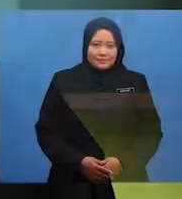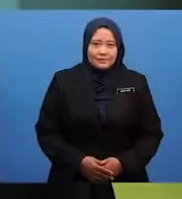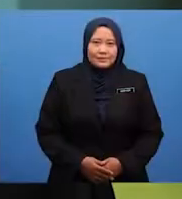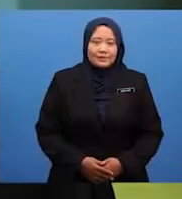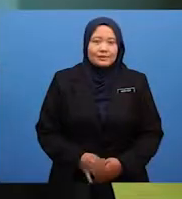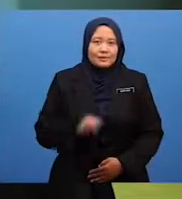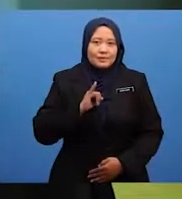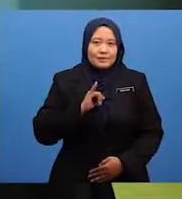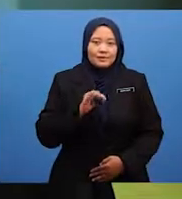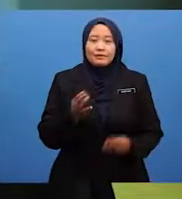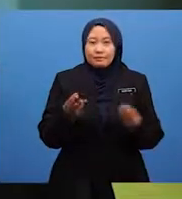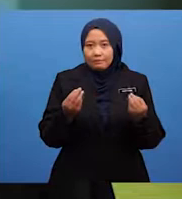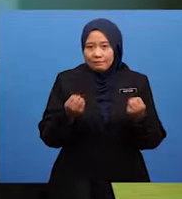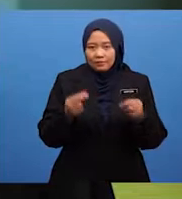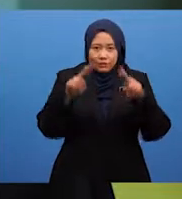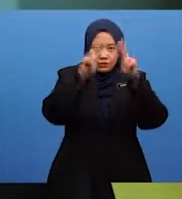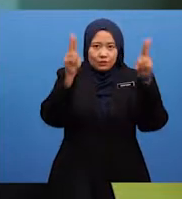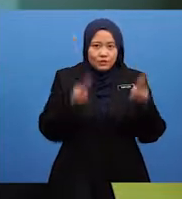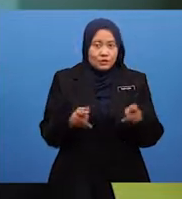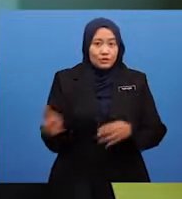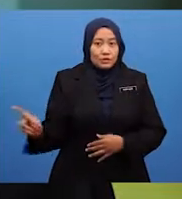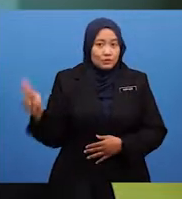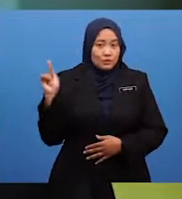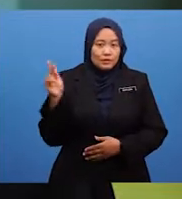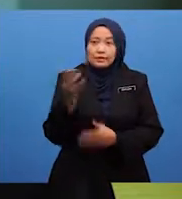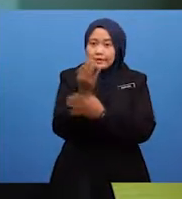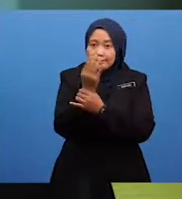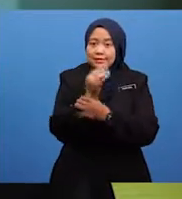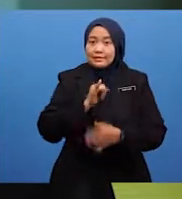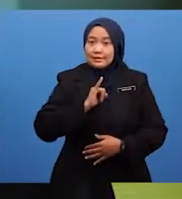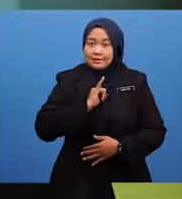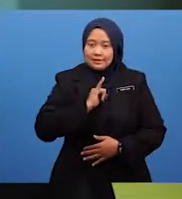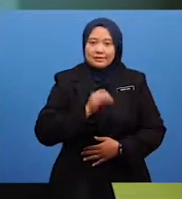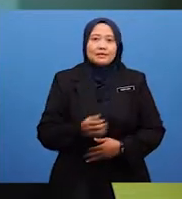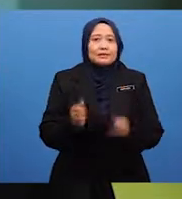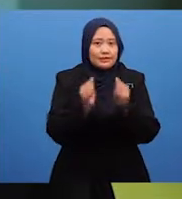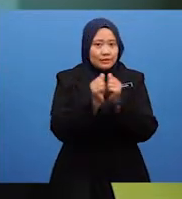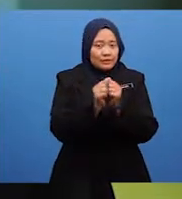Cikgu hanya nak uji kekuatan tangan cikgu menarik busu panah ini.